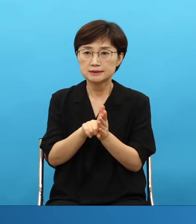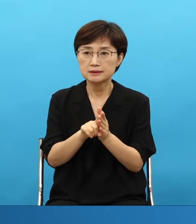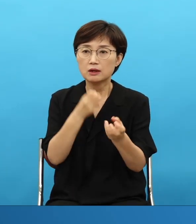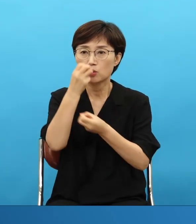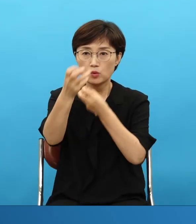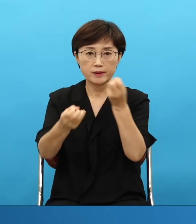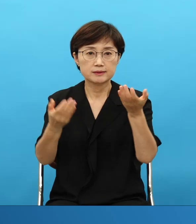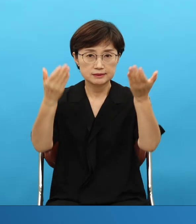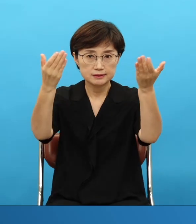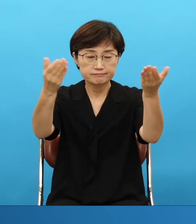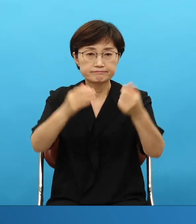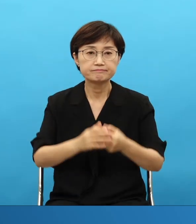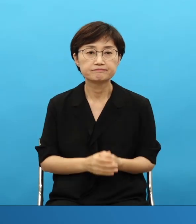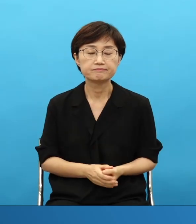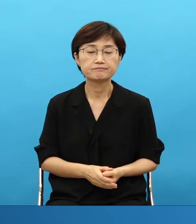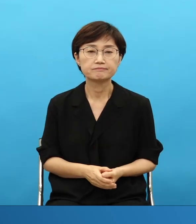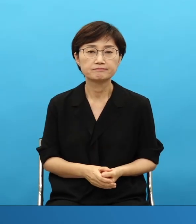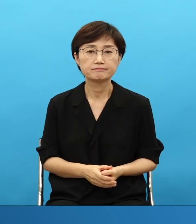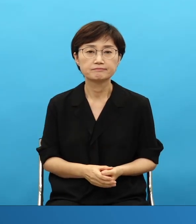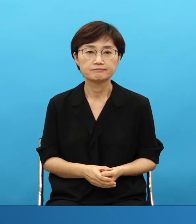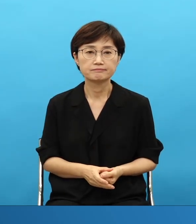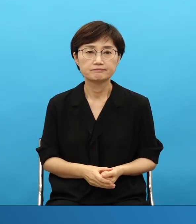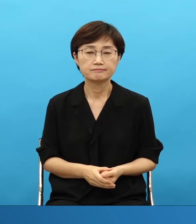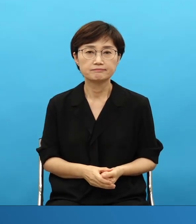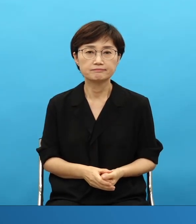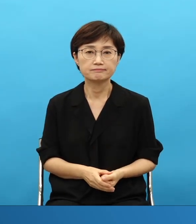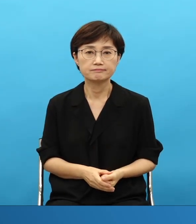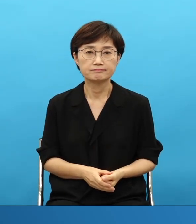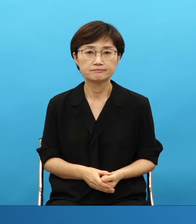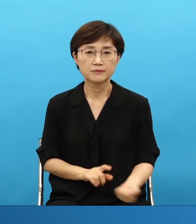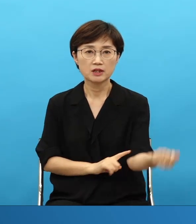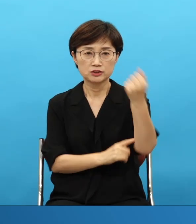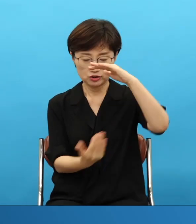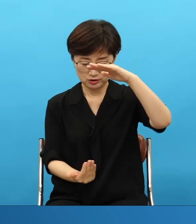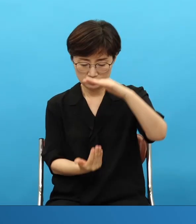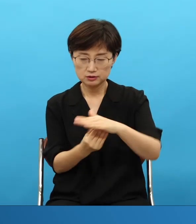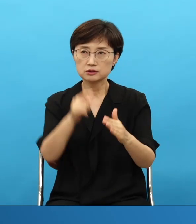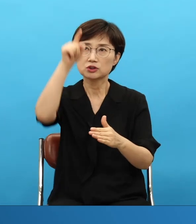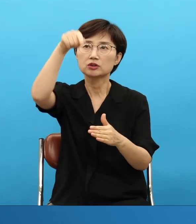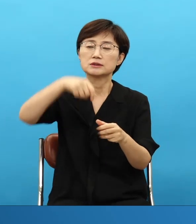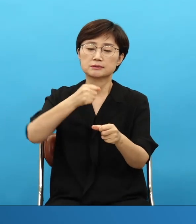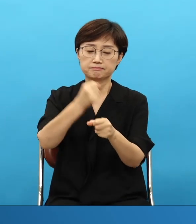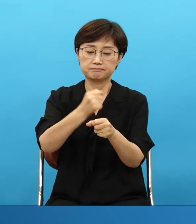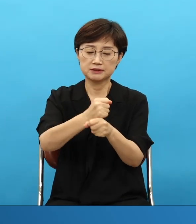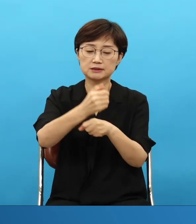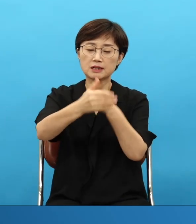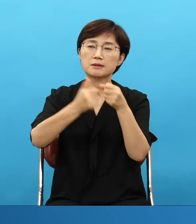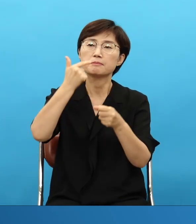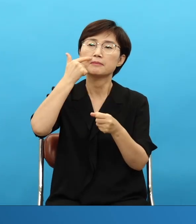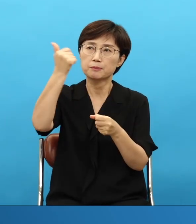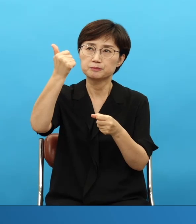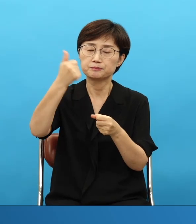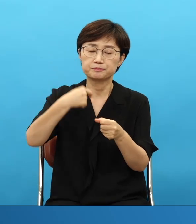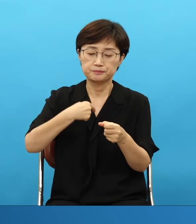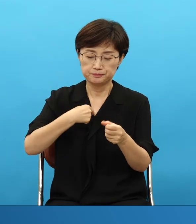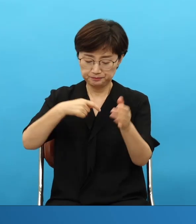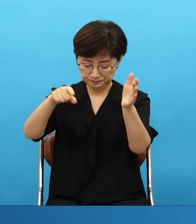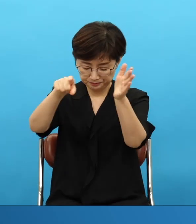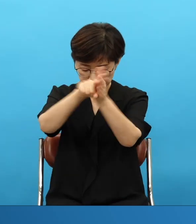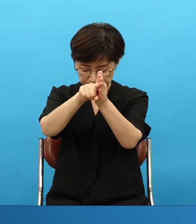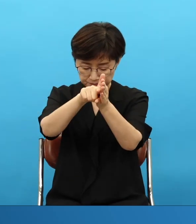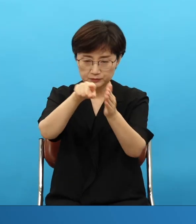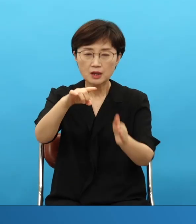사도신경으로 우리의 신앙을 고백합니다. Let us confess our faith through the Apostles' Creed. 전능하사 천지를 만드신 하나님 아버지를